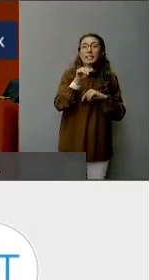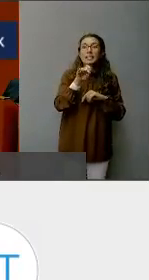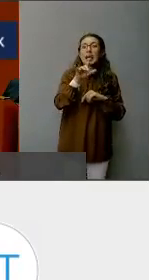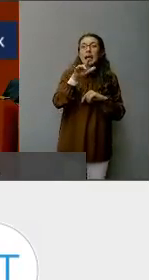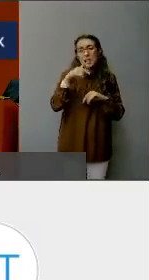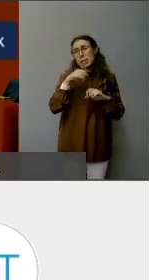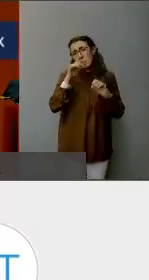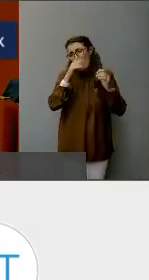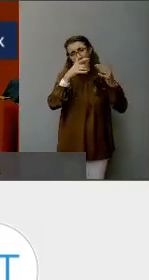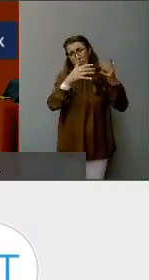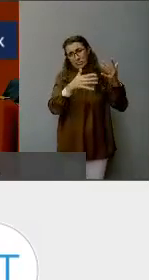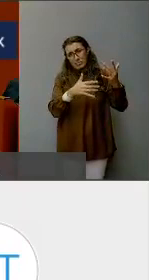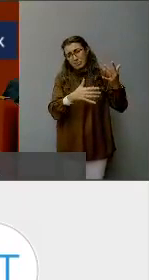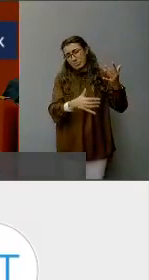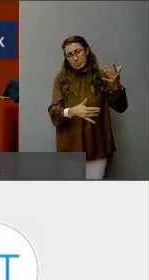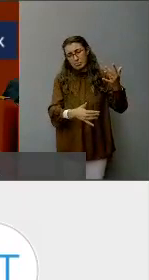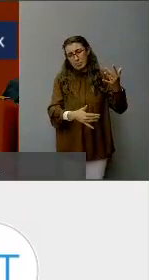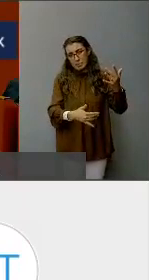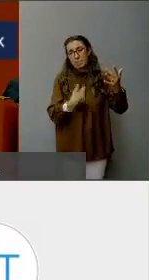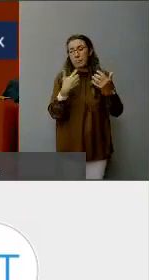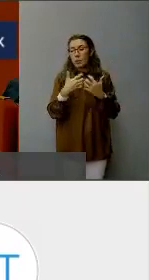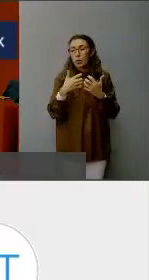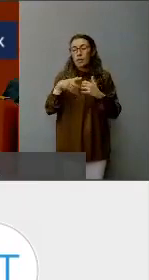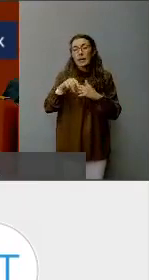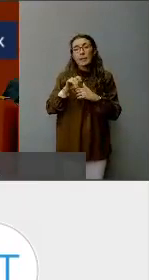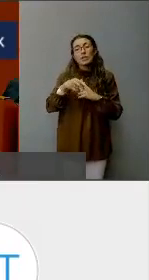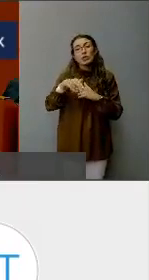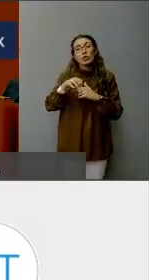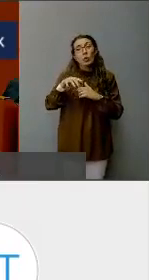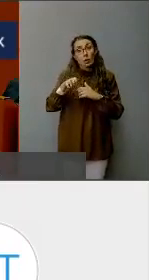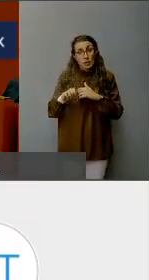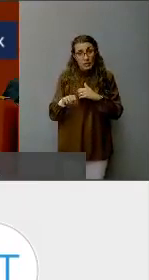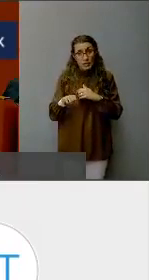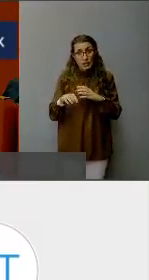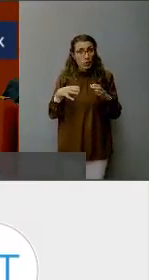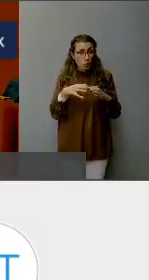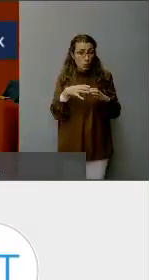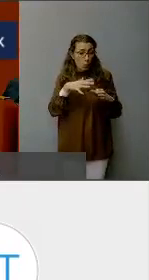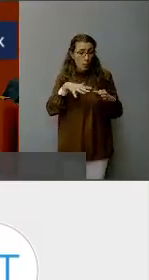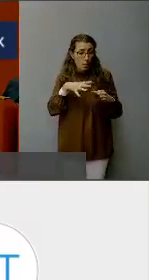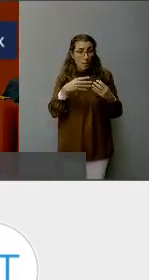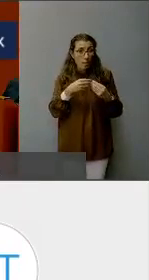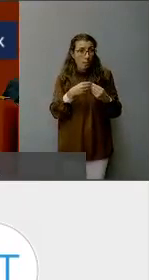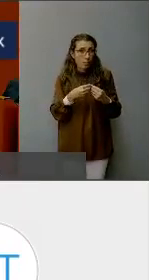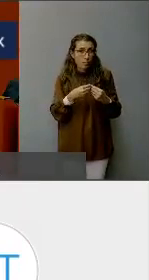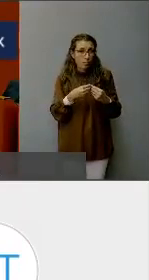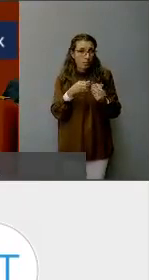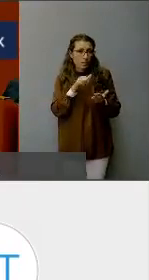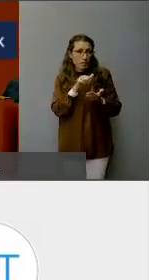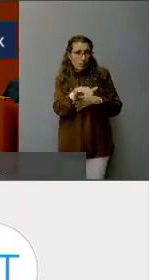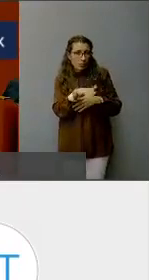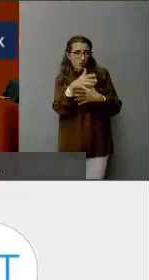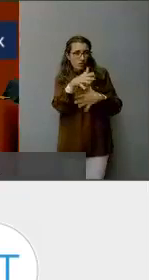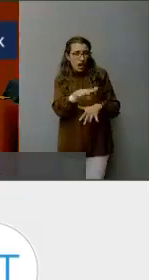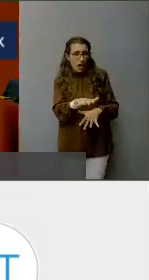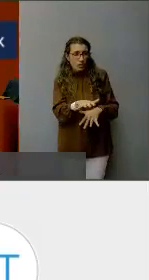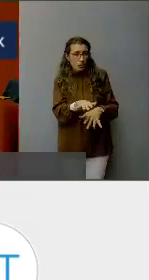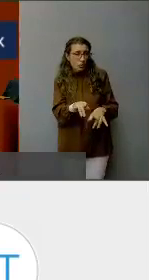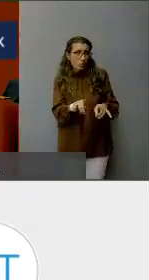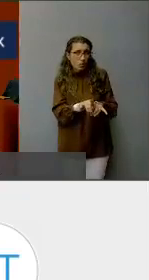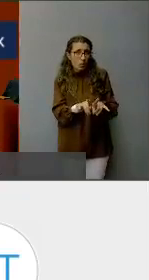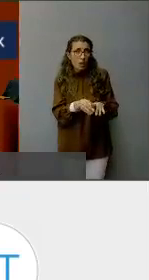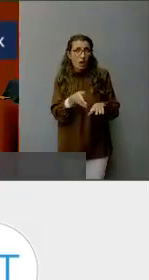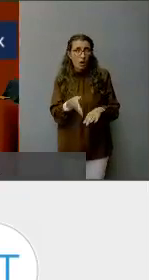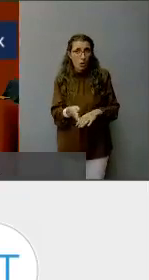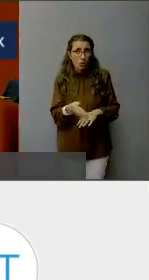lungamente collega pignone col gruppo abbiamo rinunciato perché è anche quest'oggi abbiamo abbiamo riflettuto su